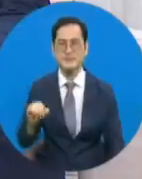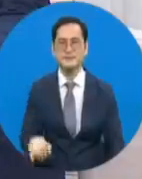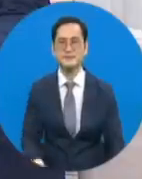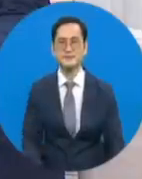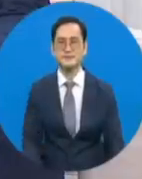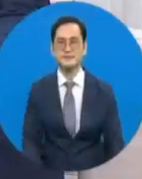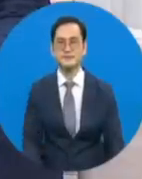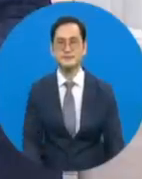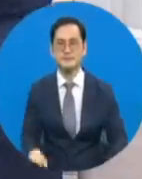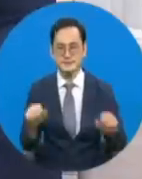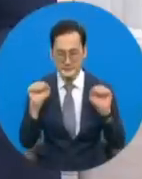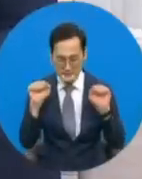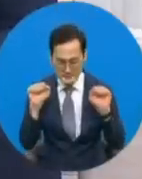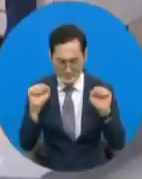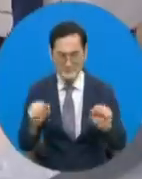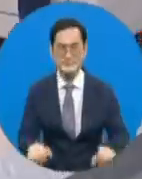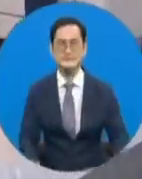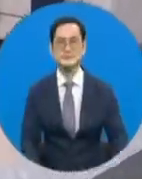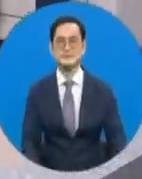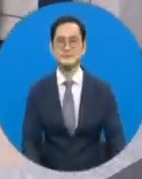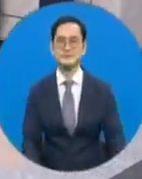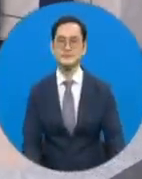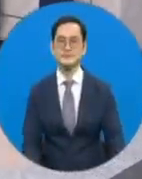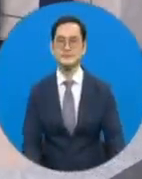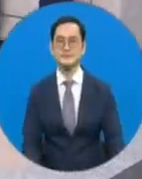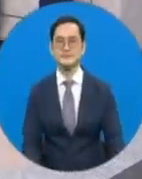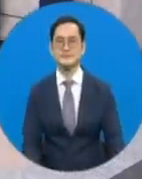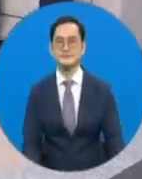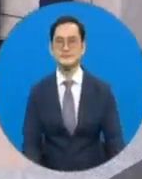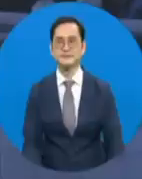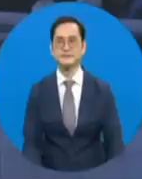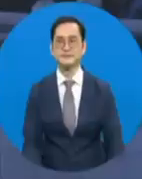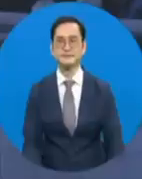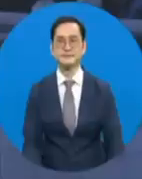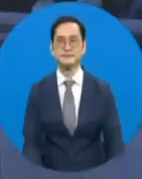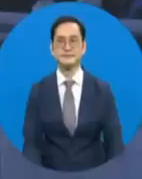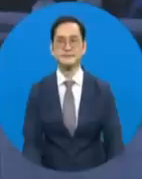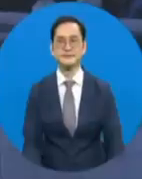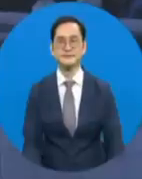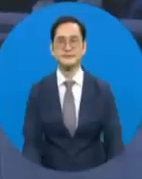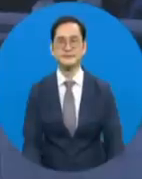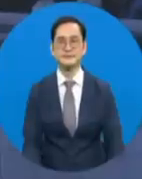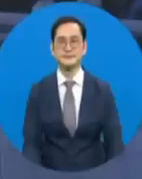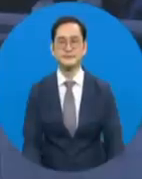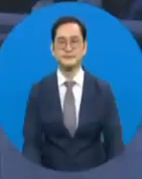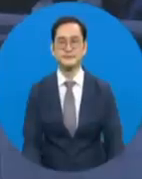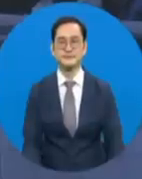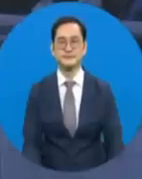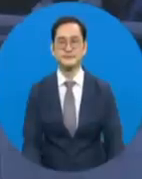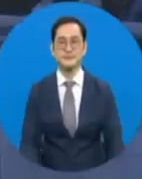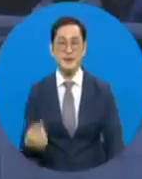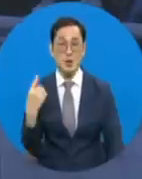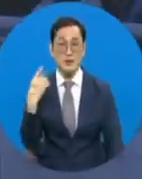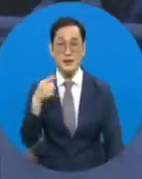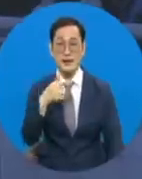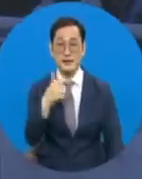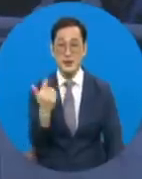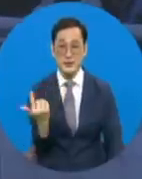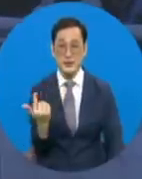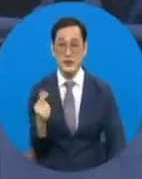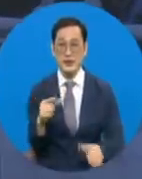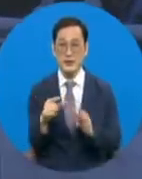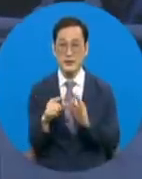의원 함께합니다. 어서 오십시오. 네, 어제 저녁입니다. 서울 성북구